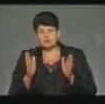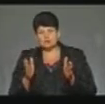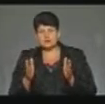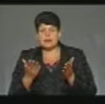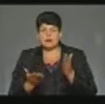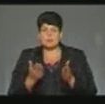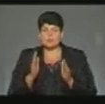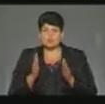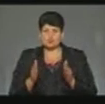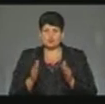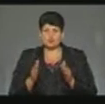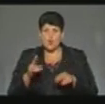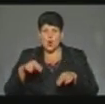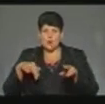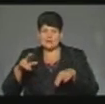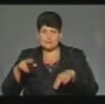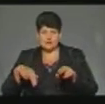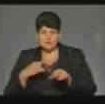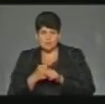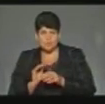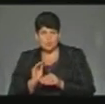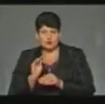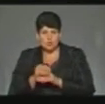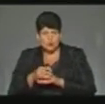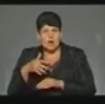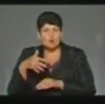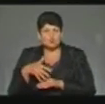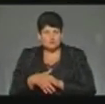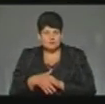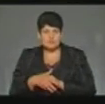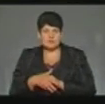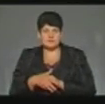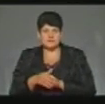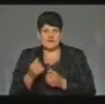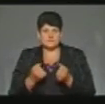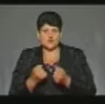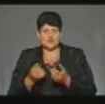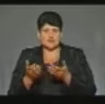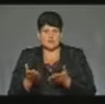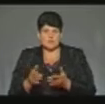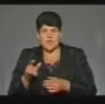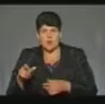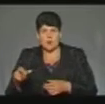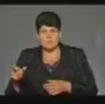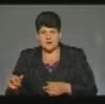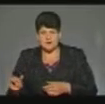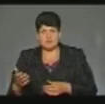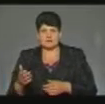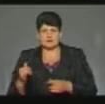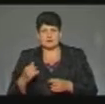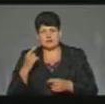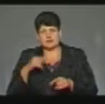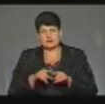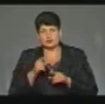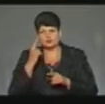будуть також розмітку додатково нанесуть для розуміння тих чи водіїв і громадян. І також, я думаю,